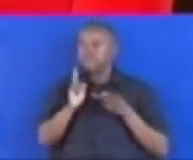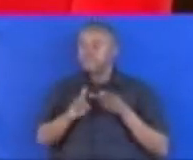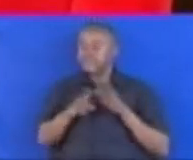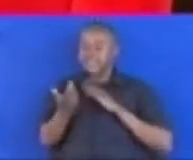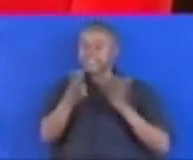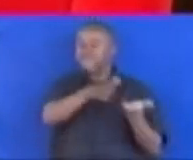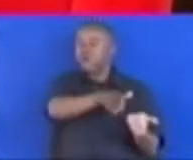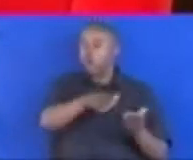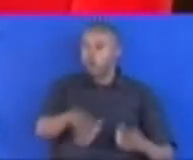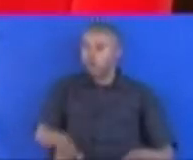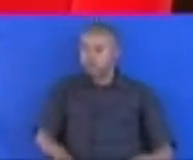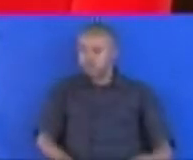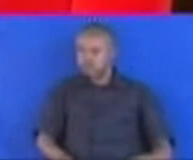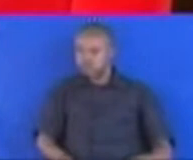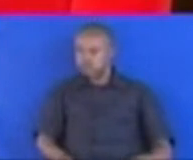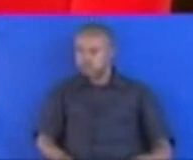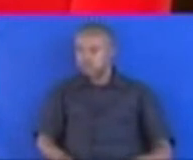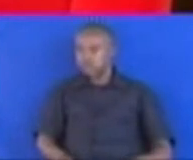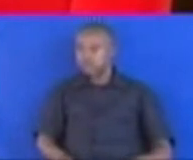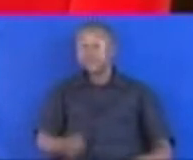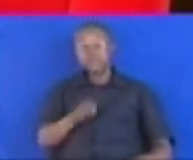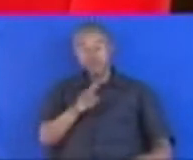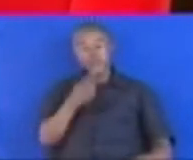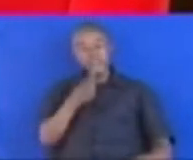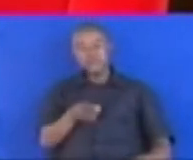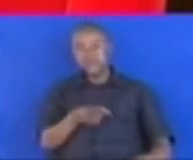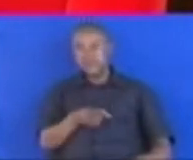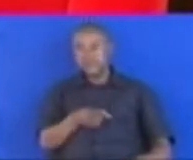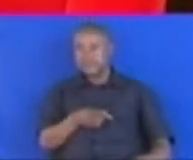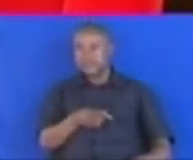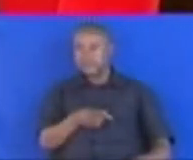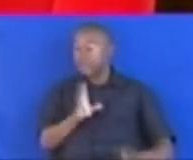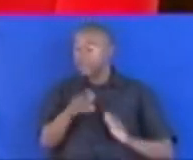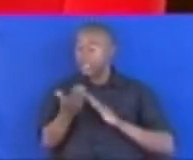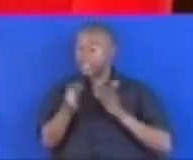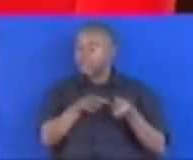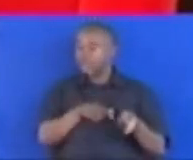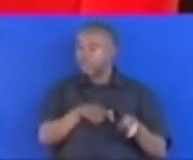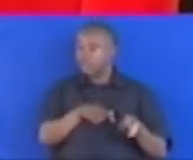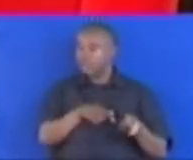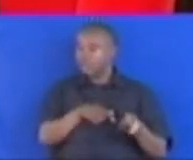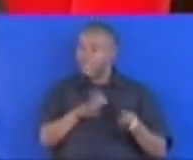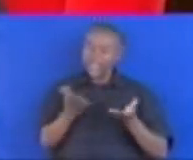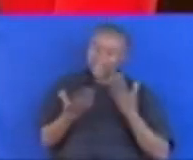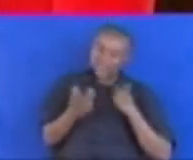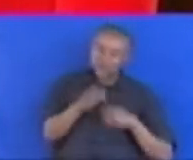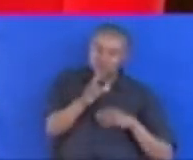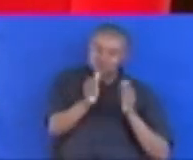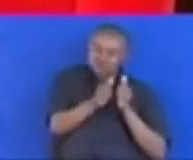kifo. Ikipo ndio wanasema kwenye kifo hapa wanaweza kufa watu labda